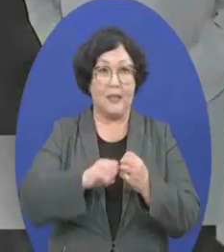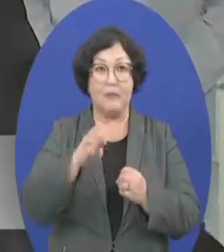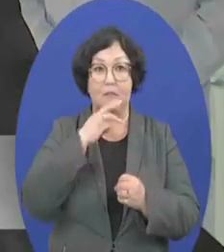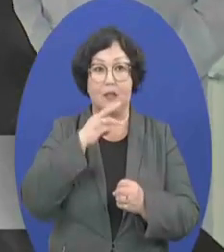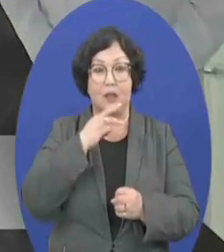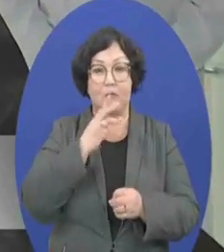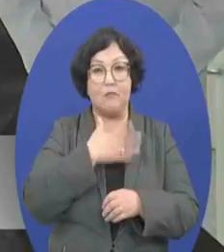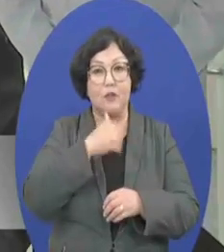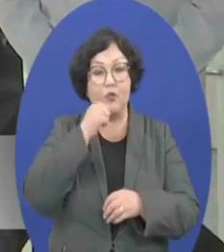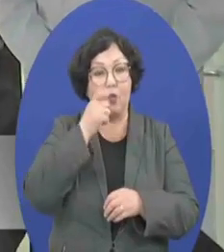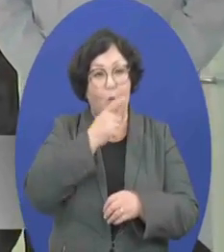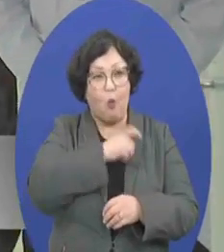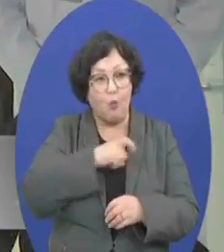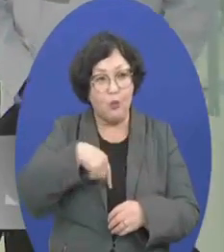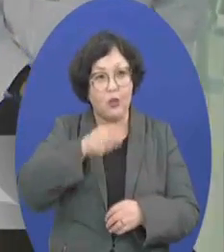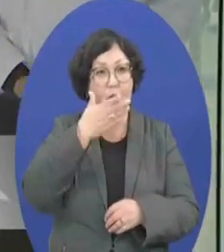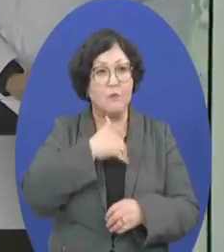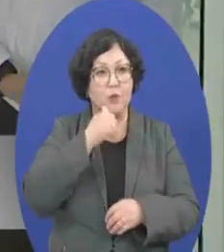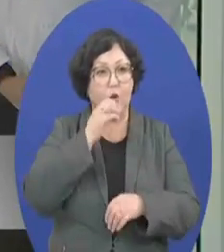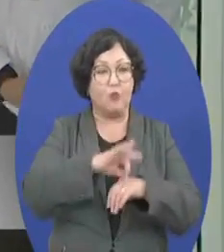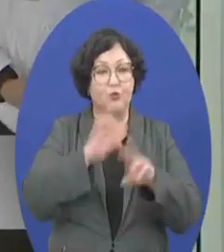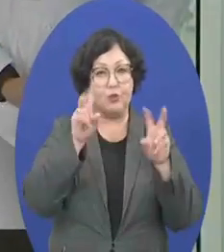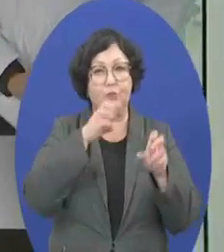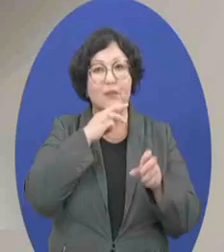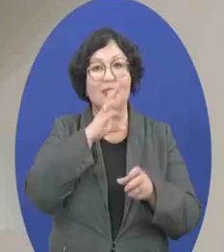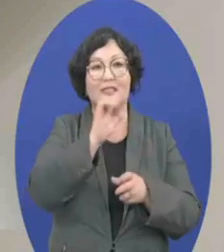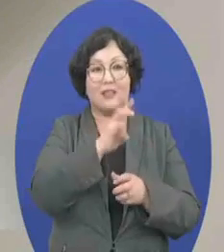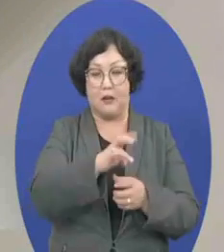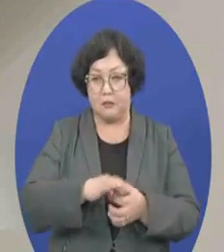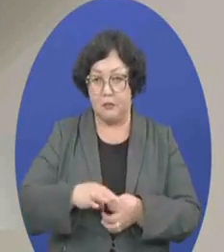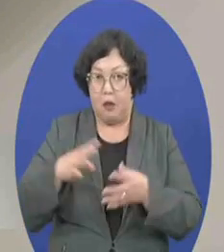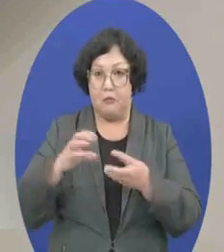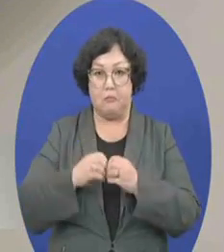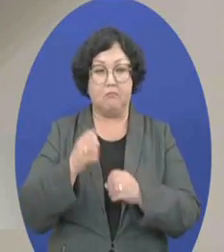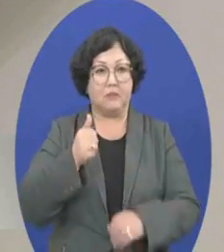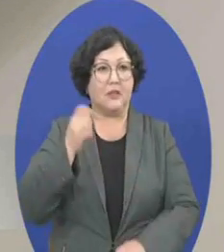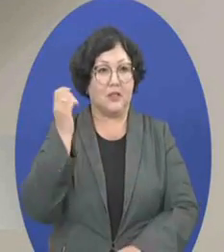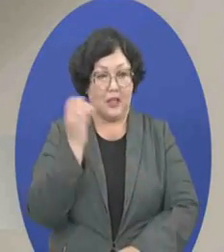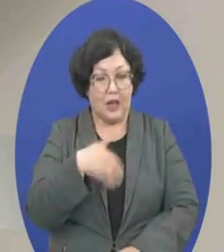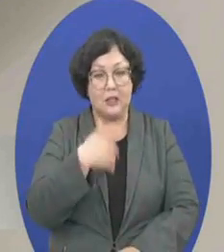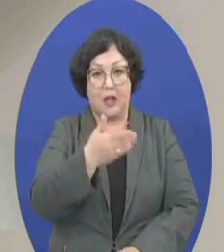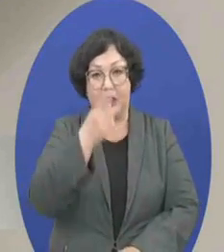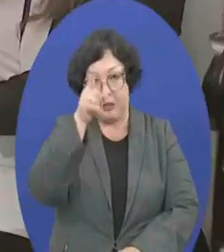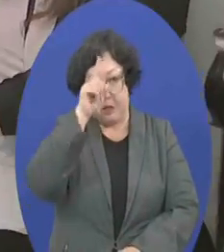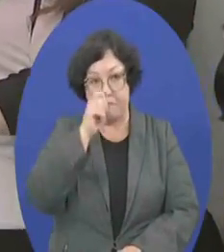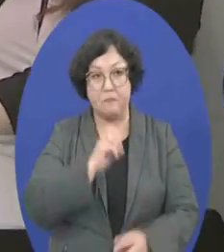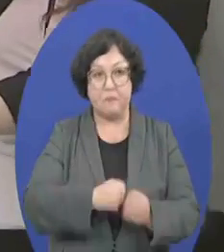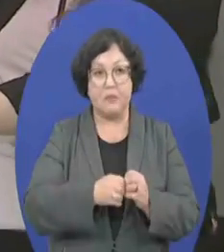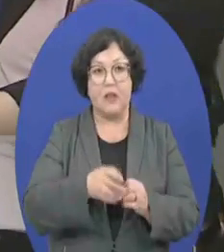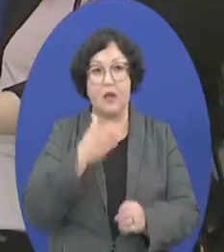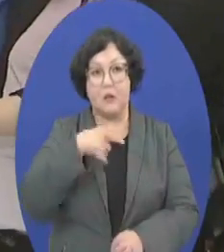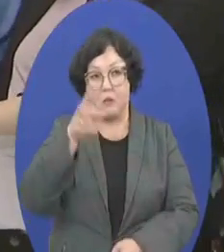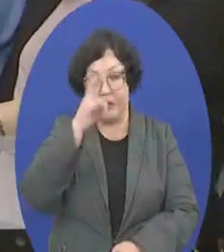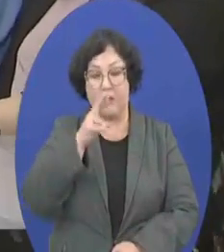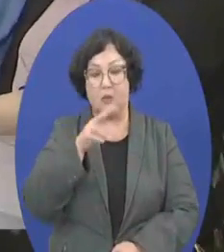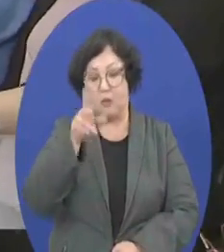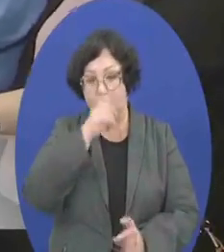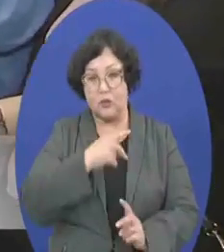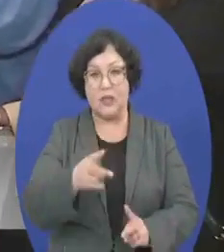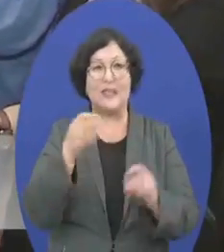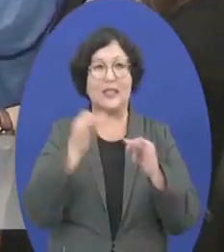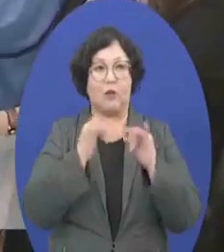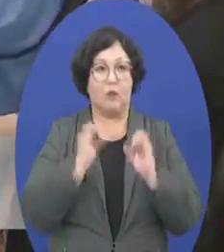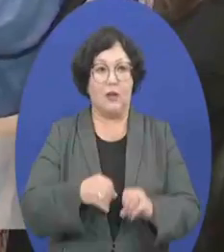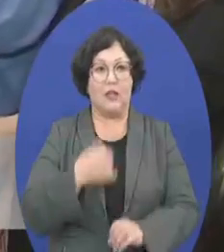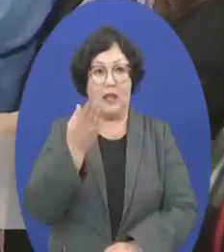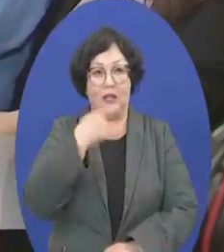талархаж байгаа. Одоо цаашаа 1-р эмнэлэг гээд нэгдсэн эмнэлгүүд орно. Эрүүл мэндийн салбар захин болно. Иргэн та эрүүл мэндийн үйлчилгээ авахд